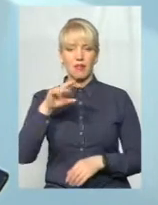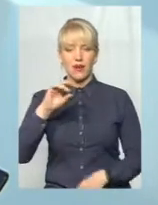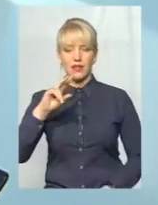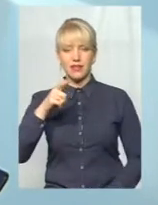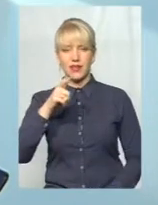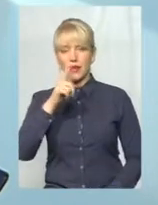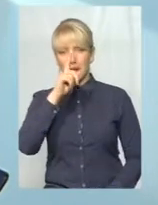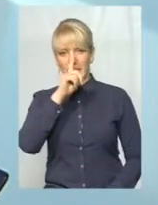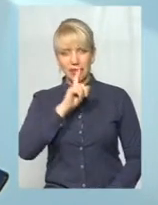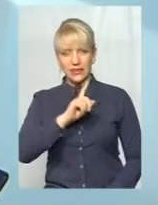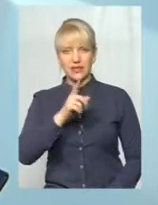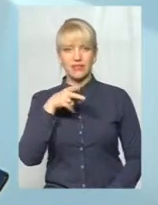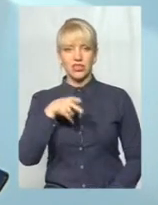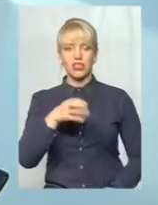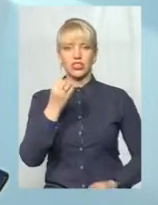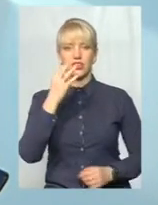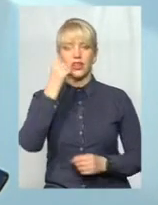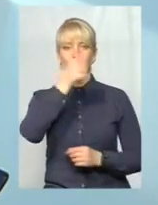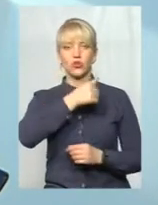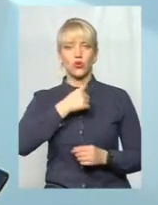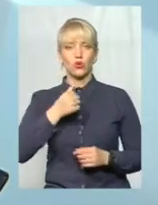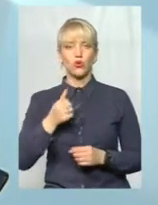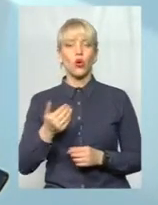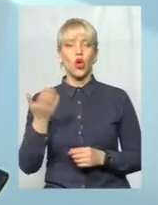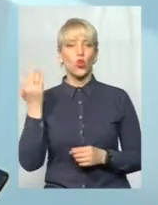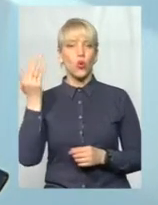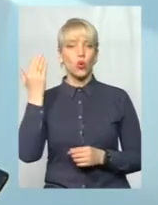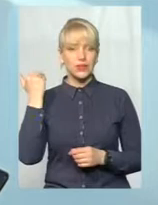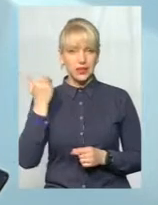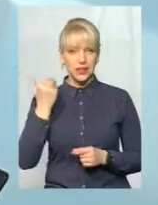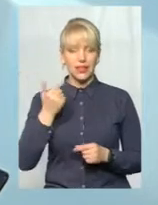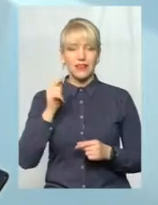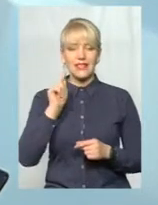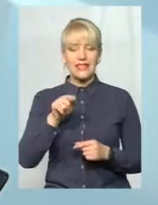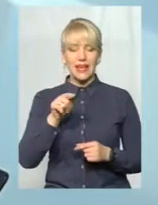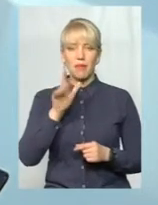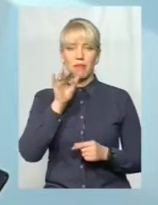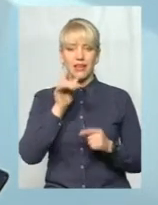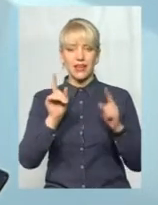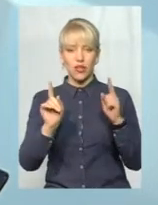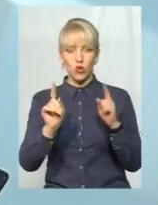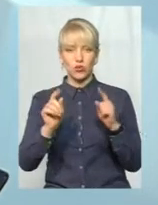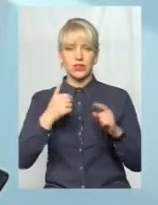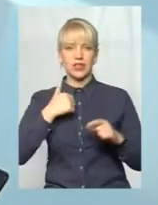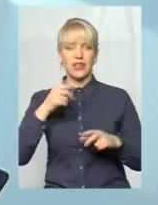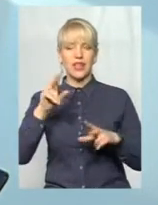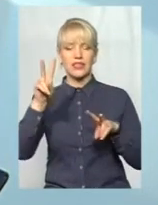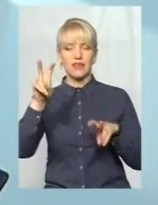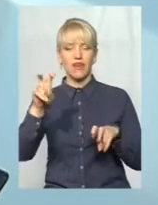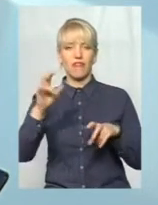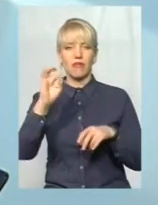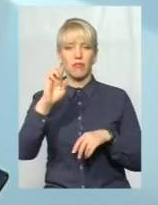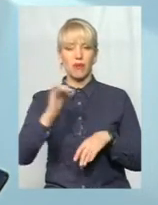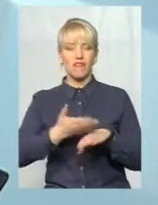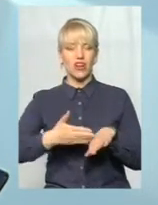року, тоді от якраз цей період я би назвав би самим важким в історії України,